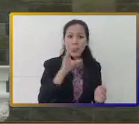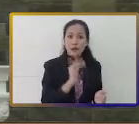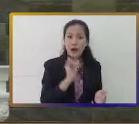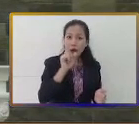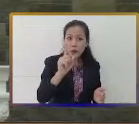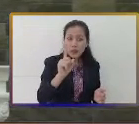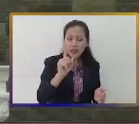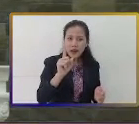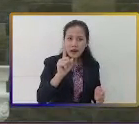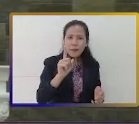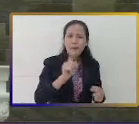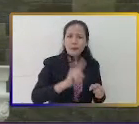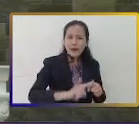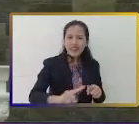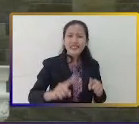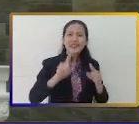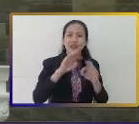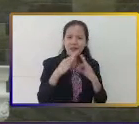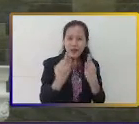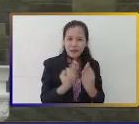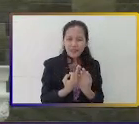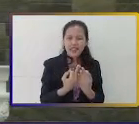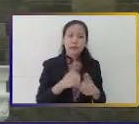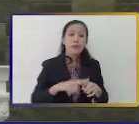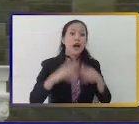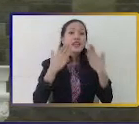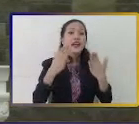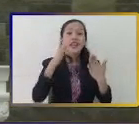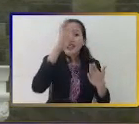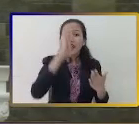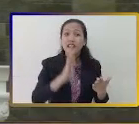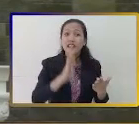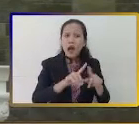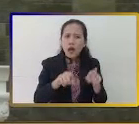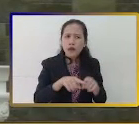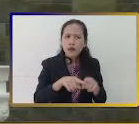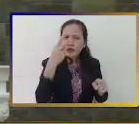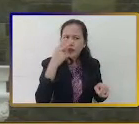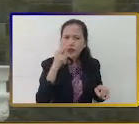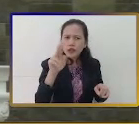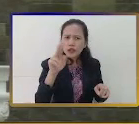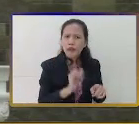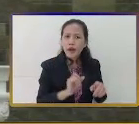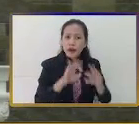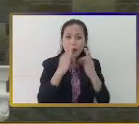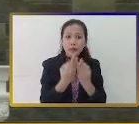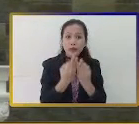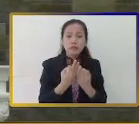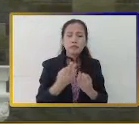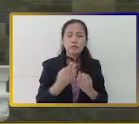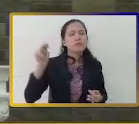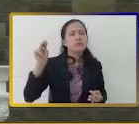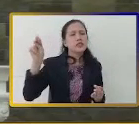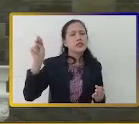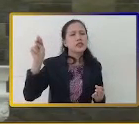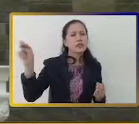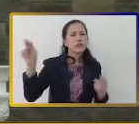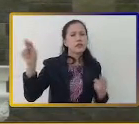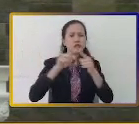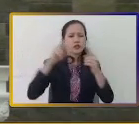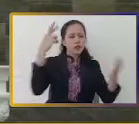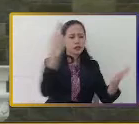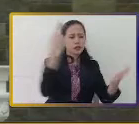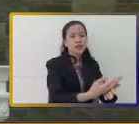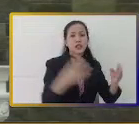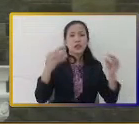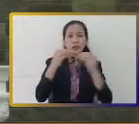na as I see the families kanina, ay maraming pa rin po tayong dapat maabot na families. Ano po? So, yun po